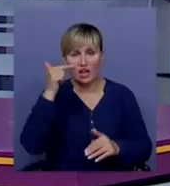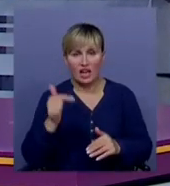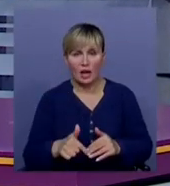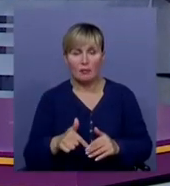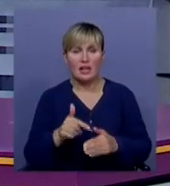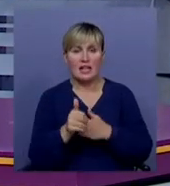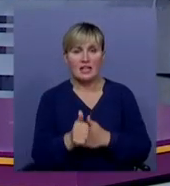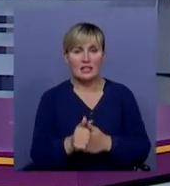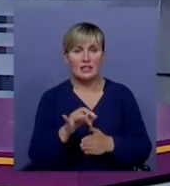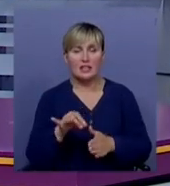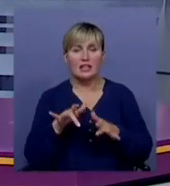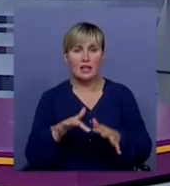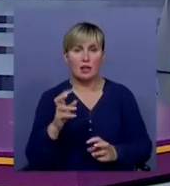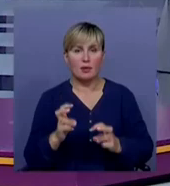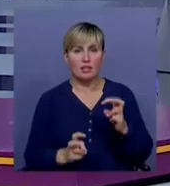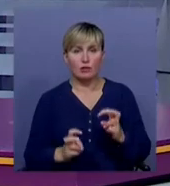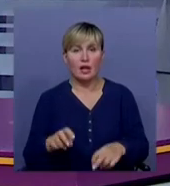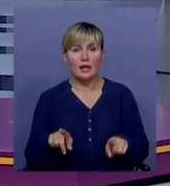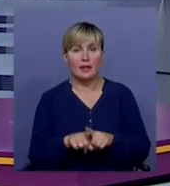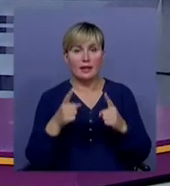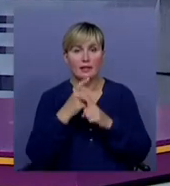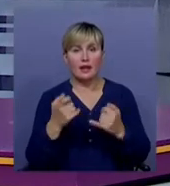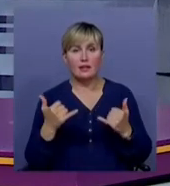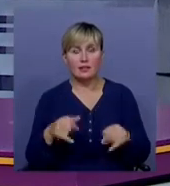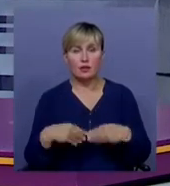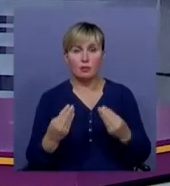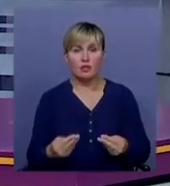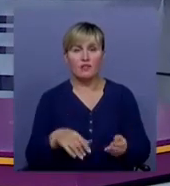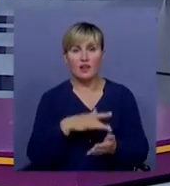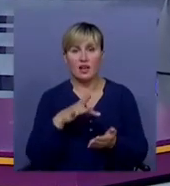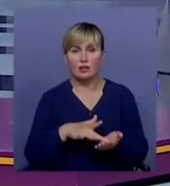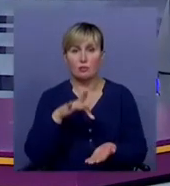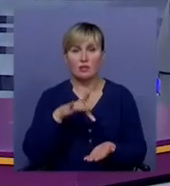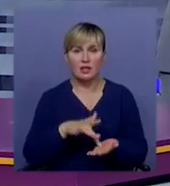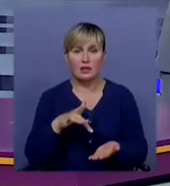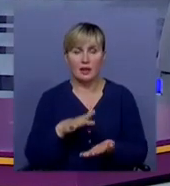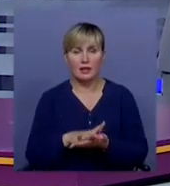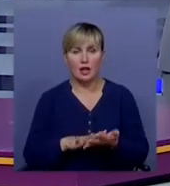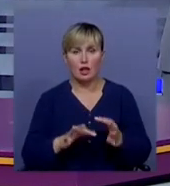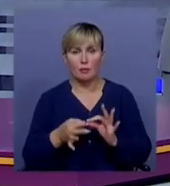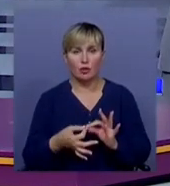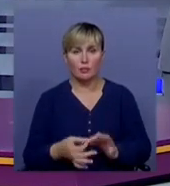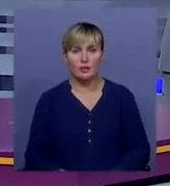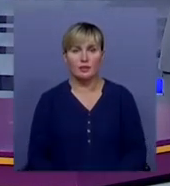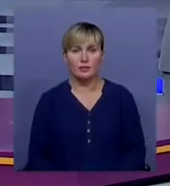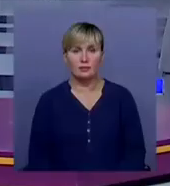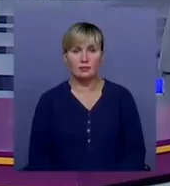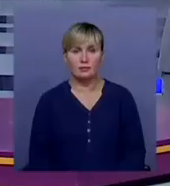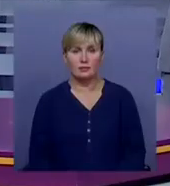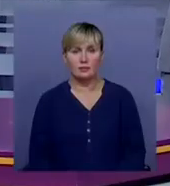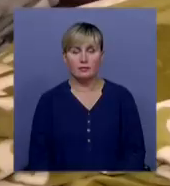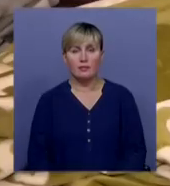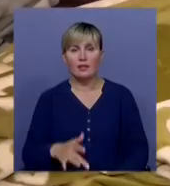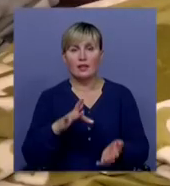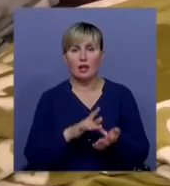грамотности, лидерству и делопроизводству. Такие данные сегодня представили в городском центре. Рамина Мирзалимова продолжит тему.